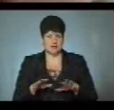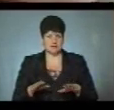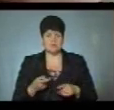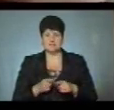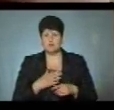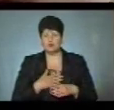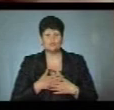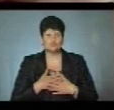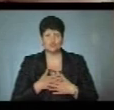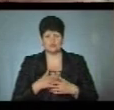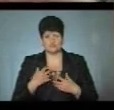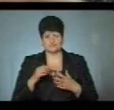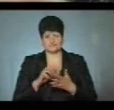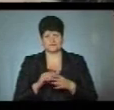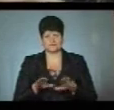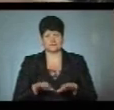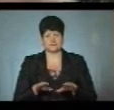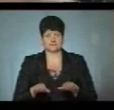моє улюблене.